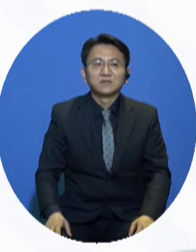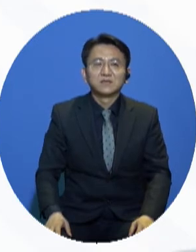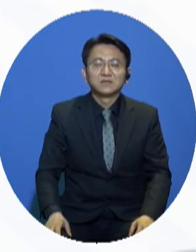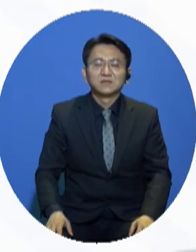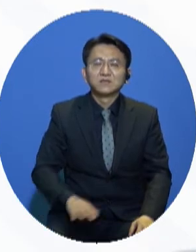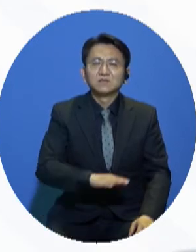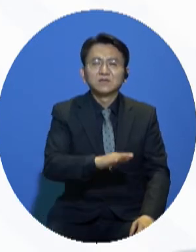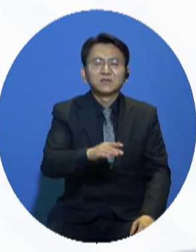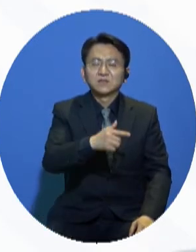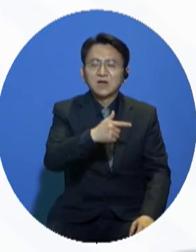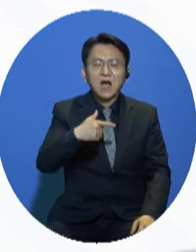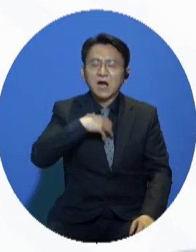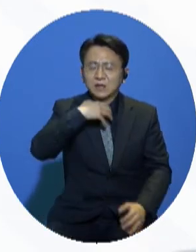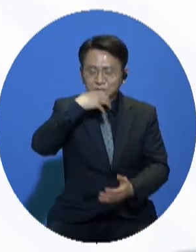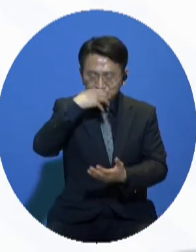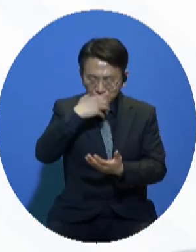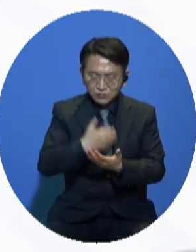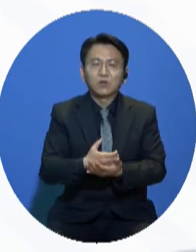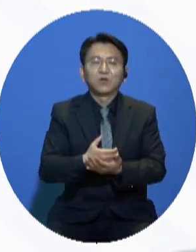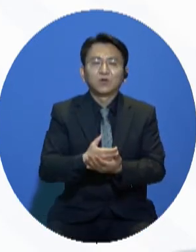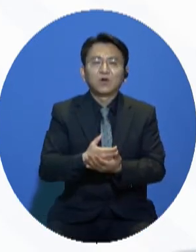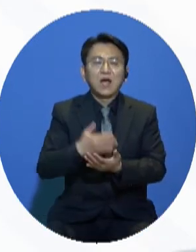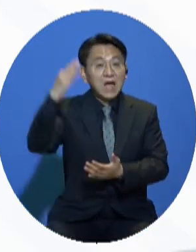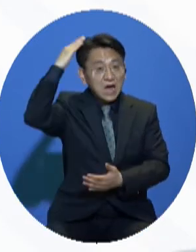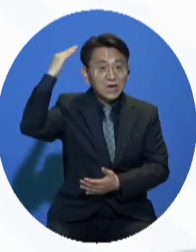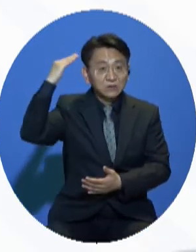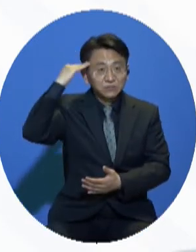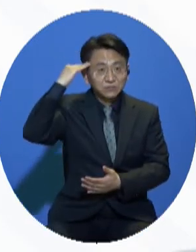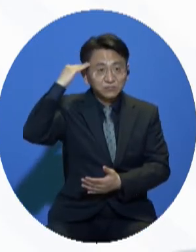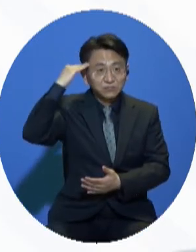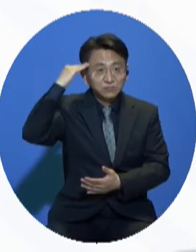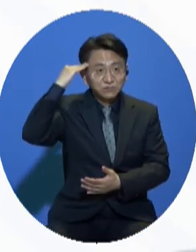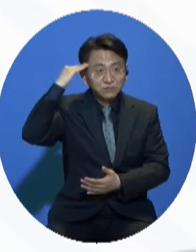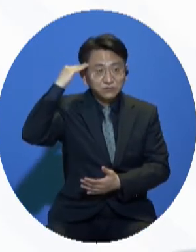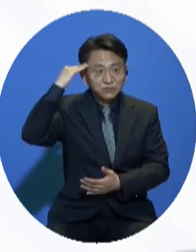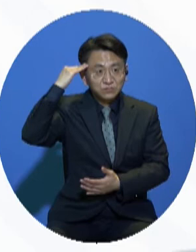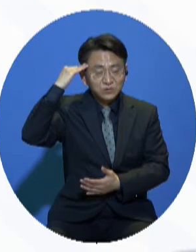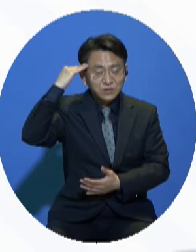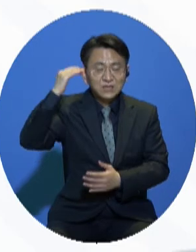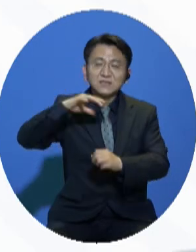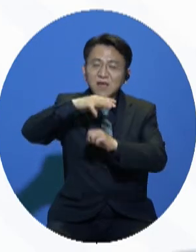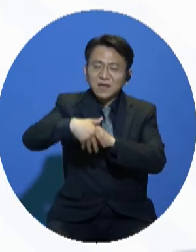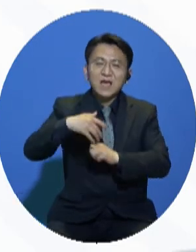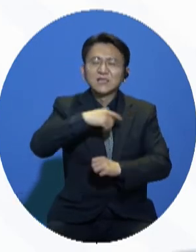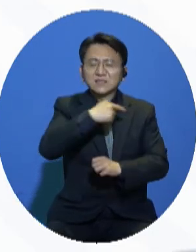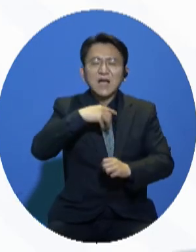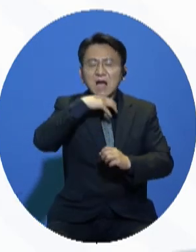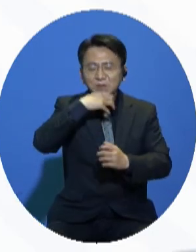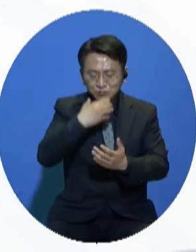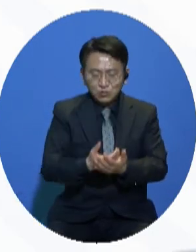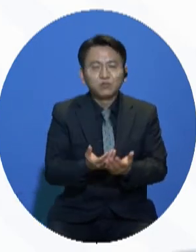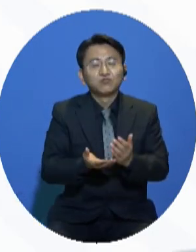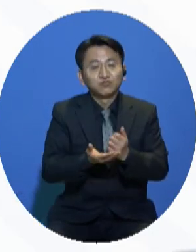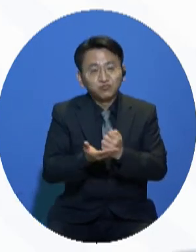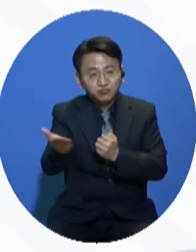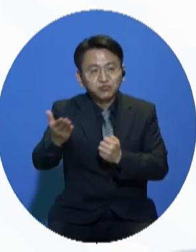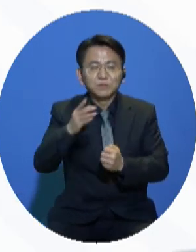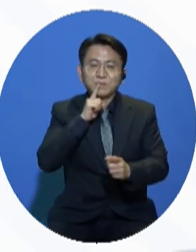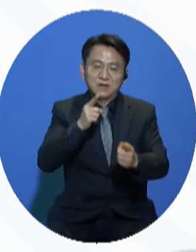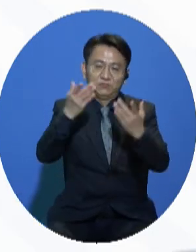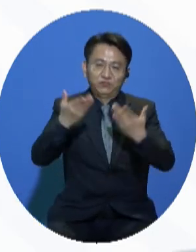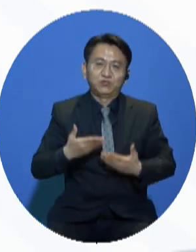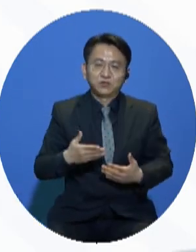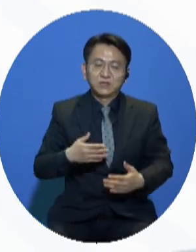우리에게 많은 감동을 준 한국, 세계, 전 세계에 많은 감동을 준 그런 말을